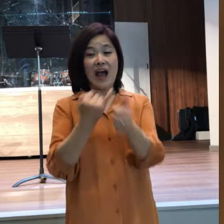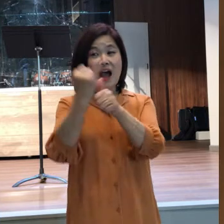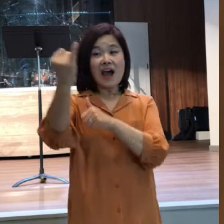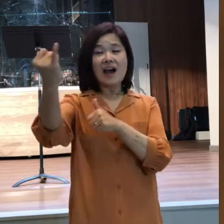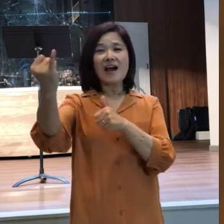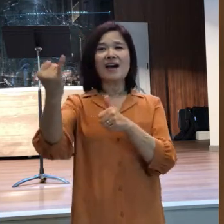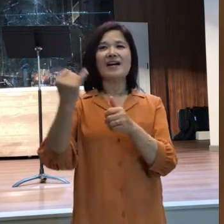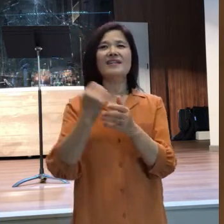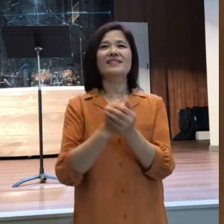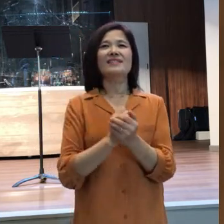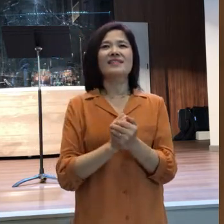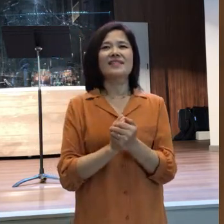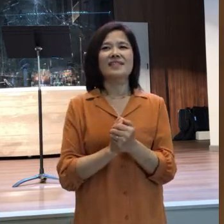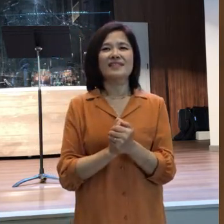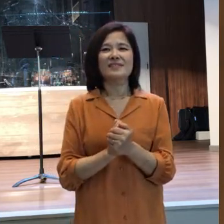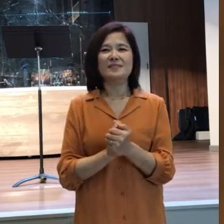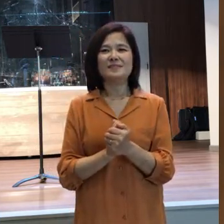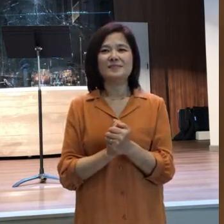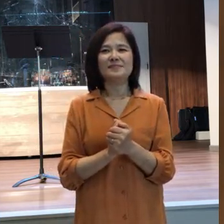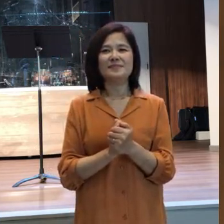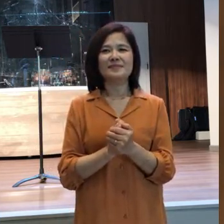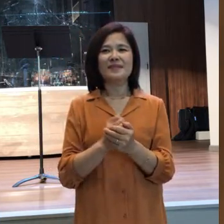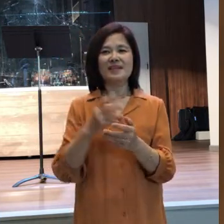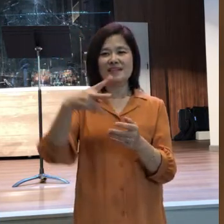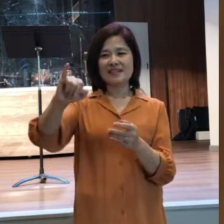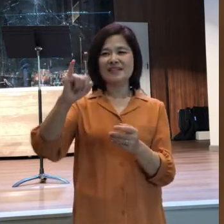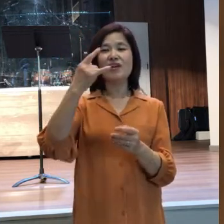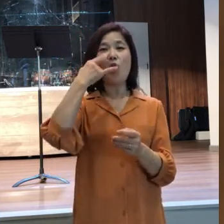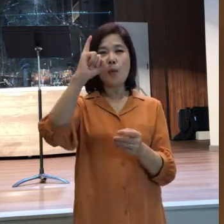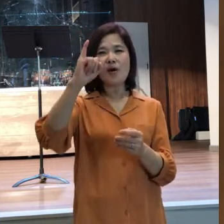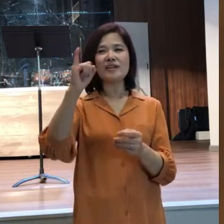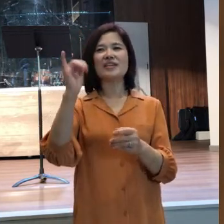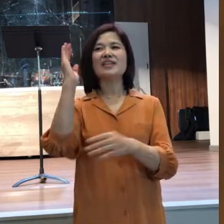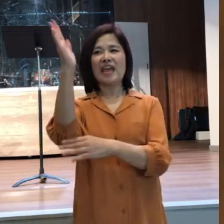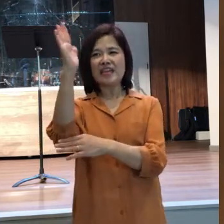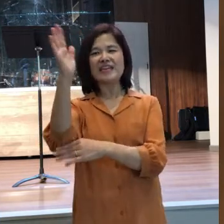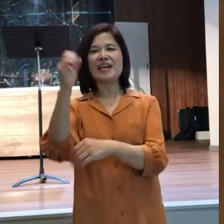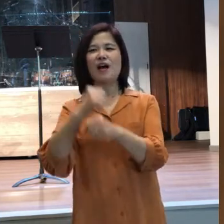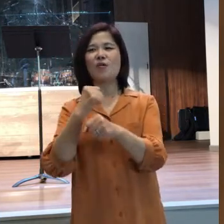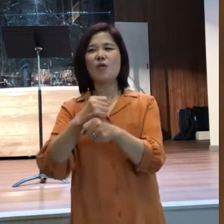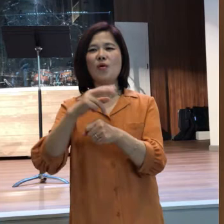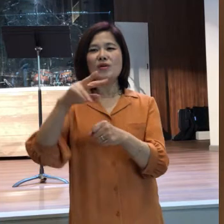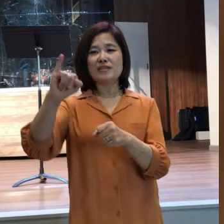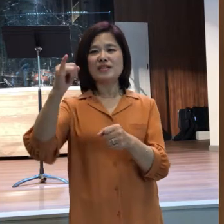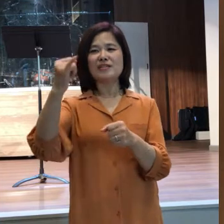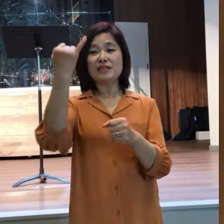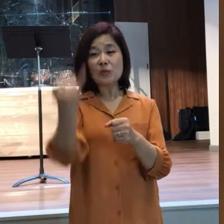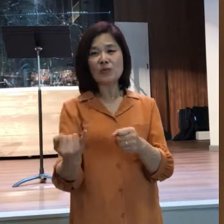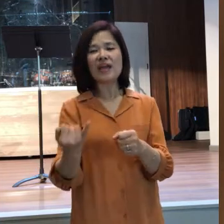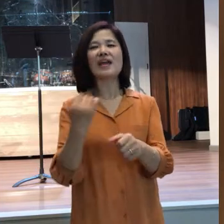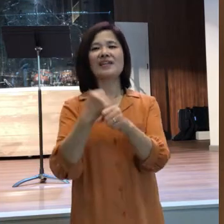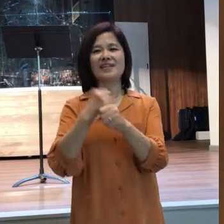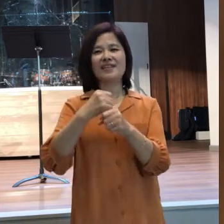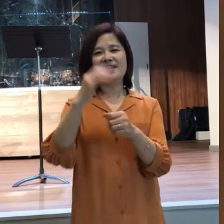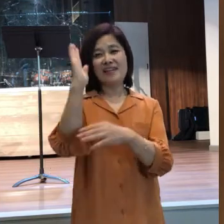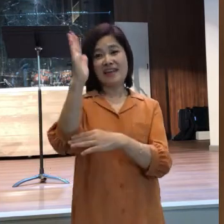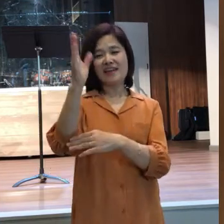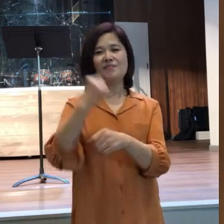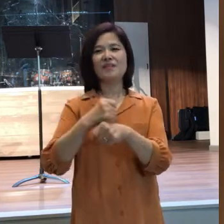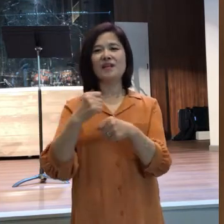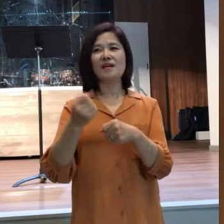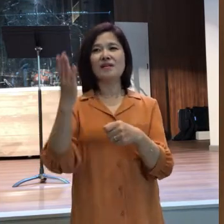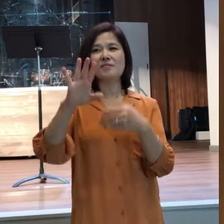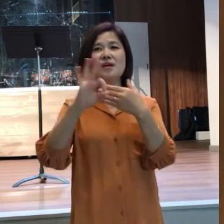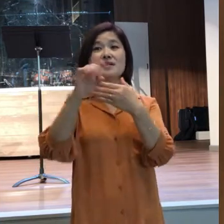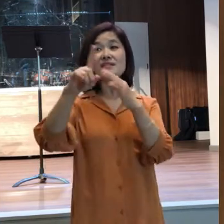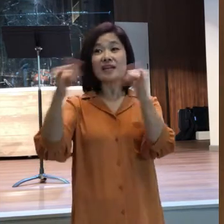아내가 그 시어머니 얘기하고 시누이 얘기해요. 근데